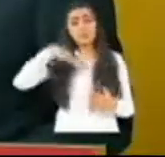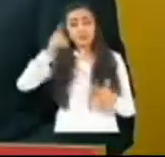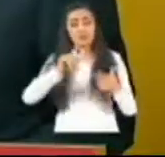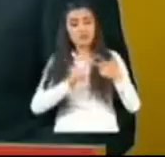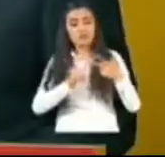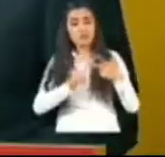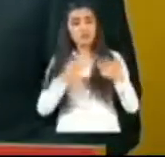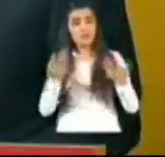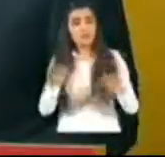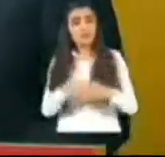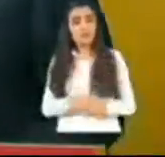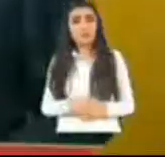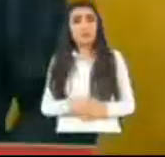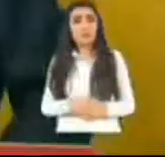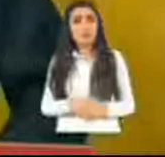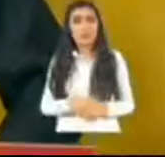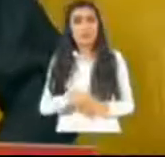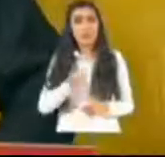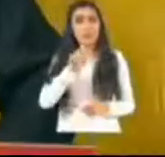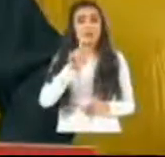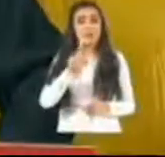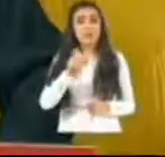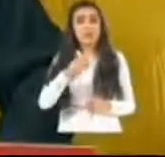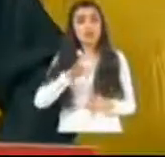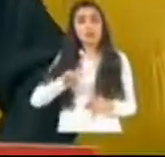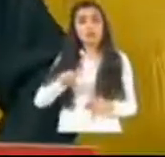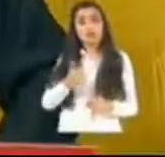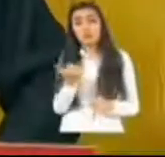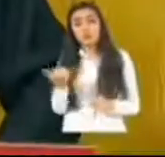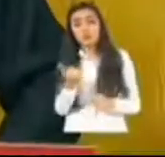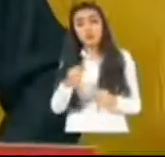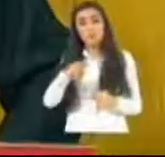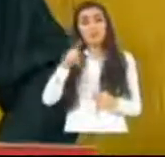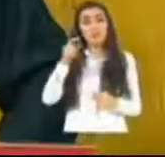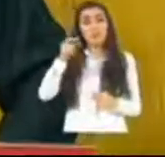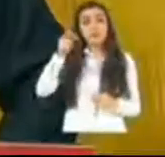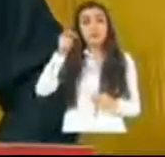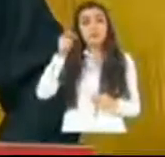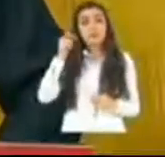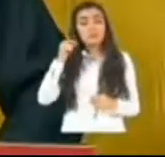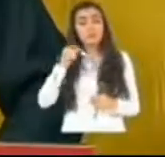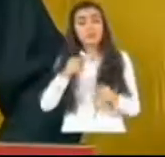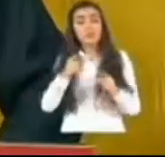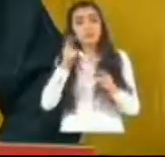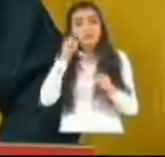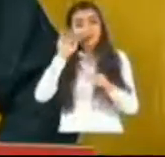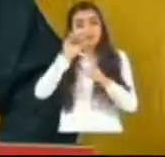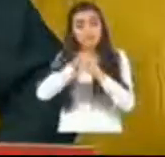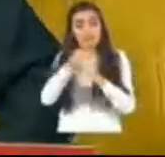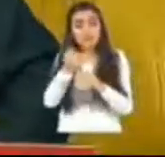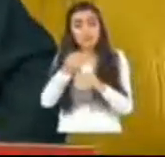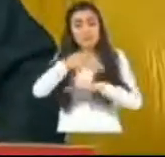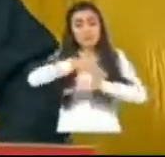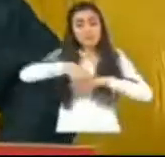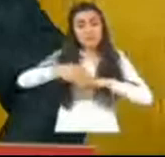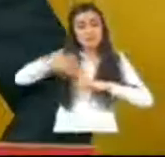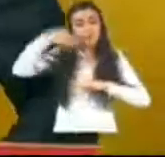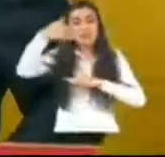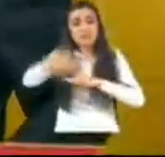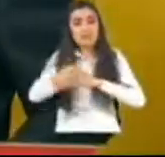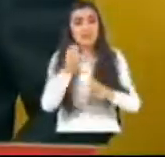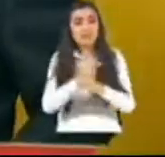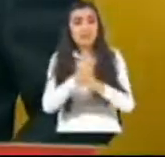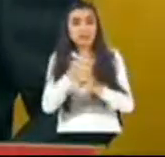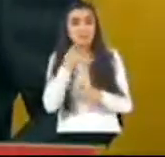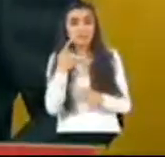da 21 Doğu Türkistanlı soydaşımızın gözaltına alınarak sınır dışına çıkarılma